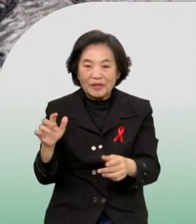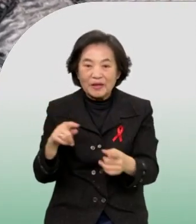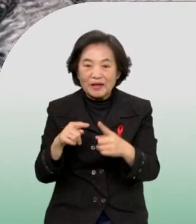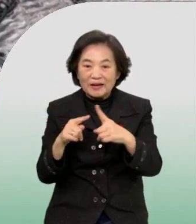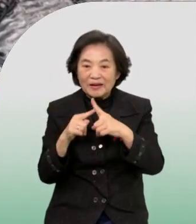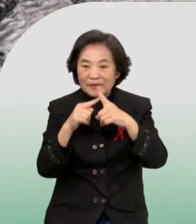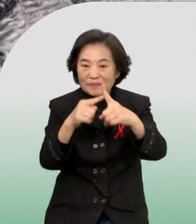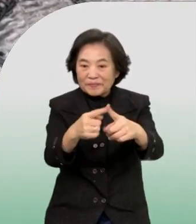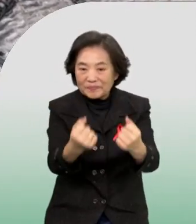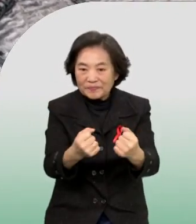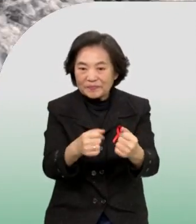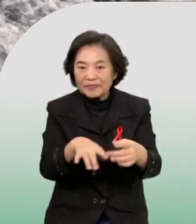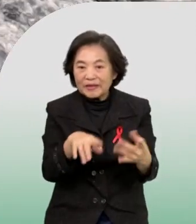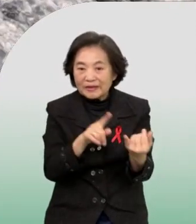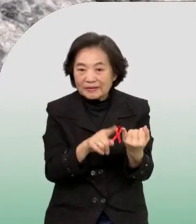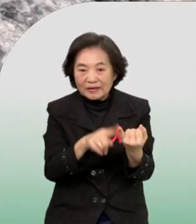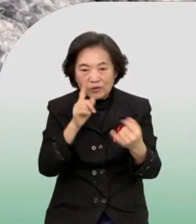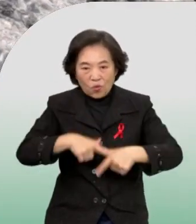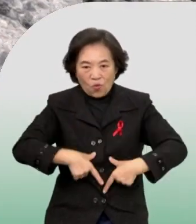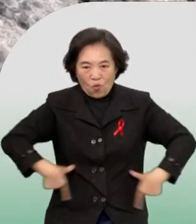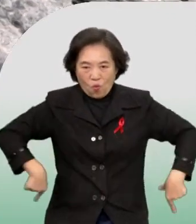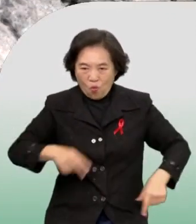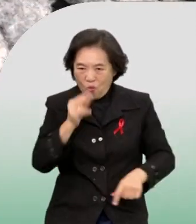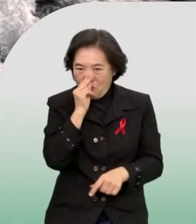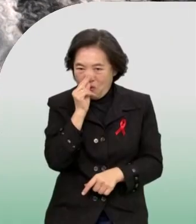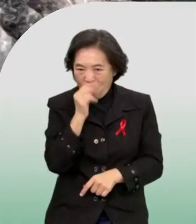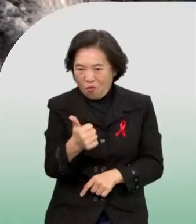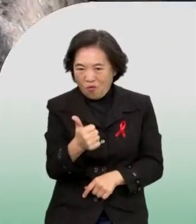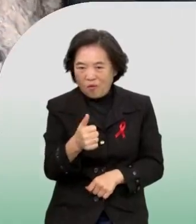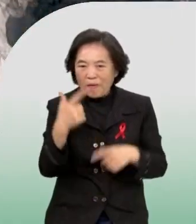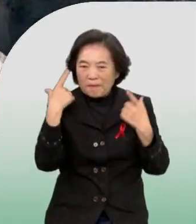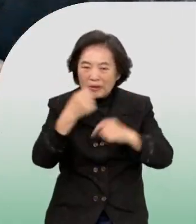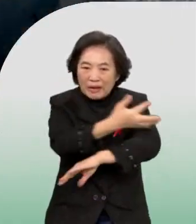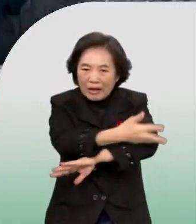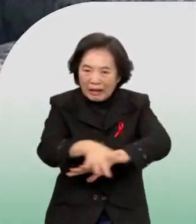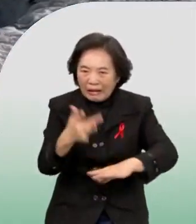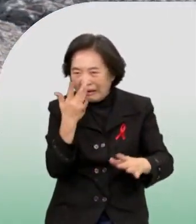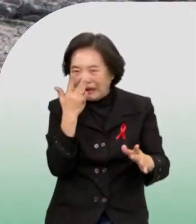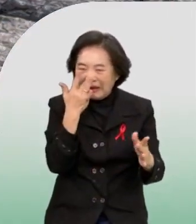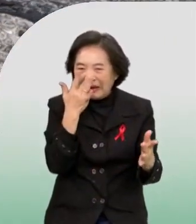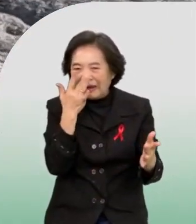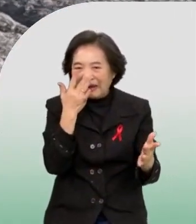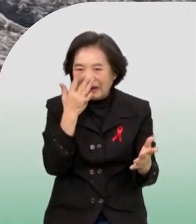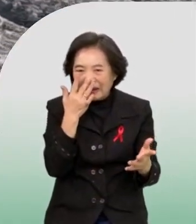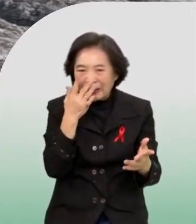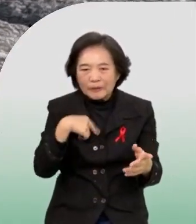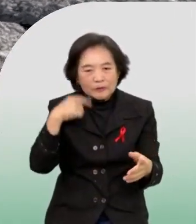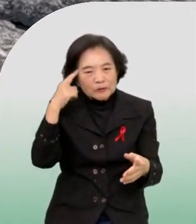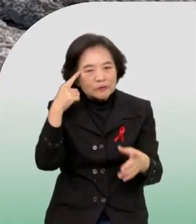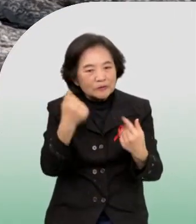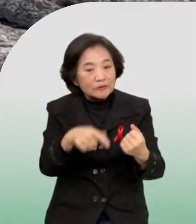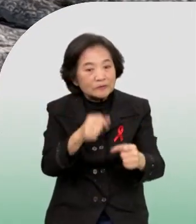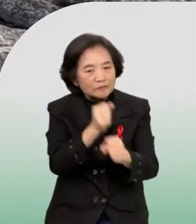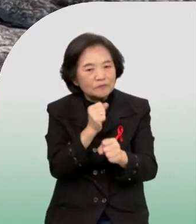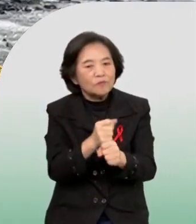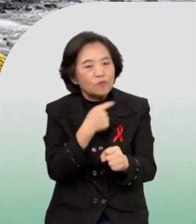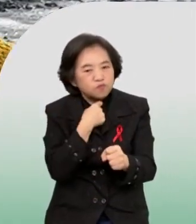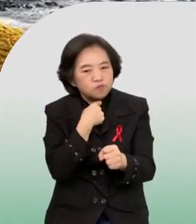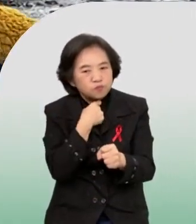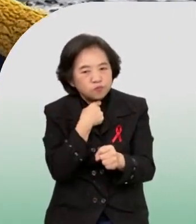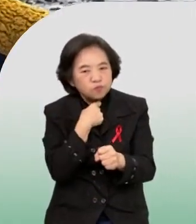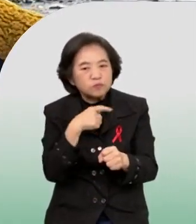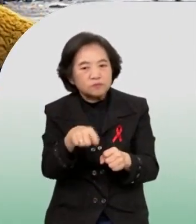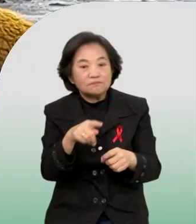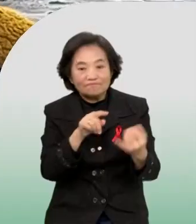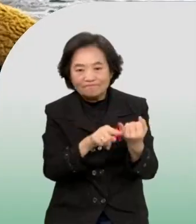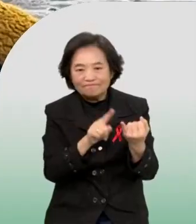冰岛。只是自己勇氣和膽識，本來對冰川完全不了解，為了到冰島做事，Tina接受